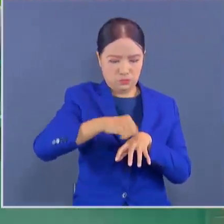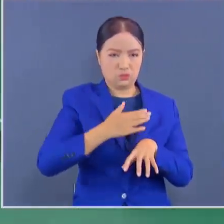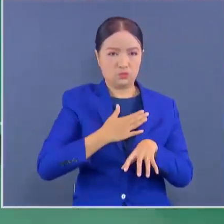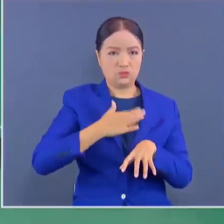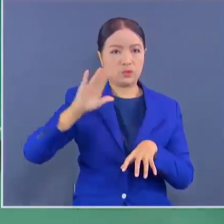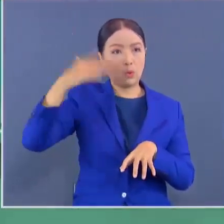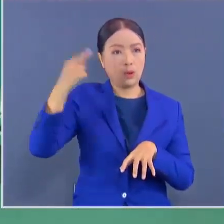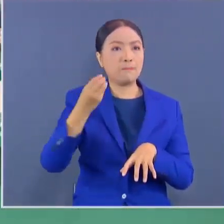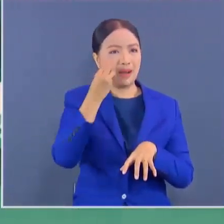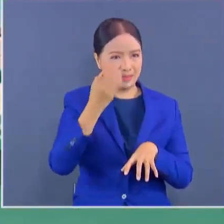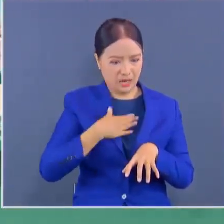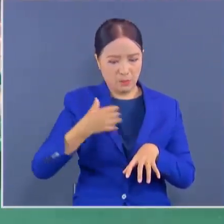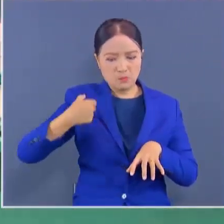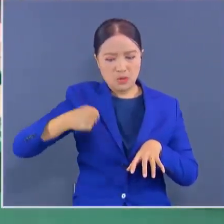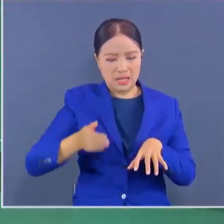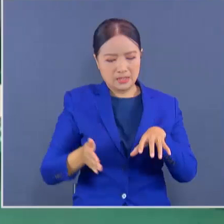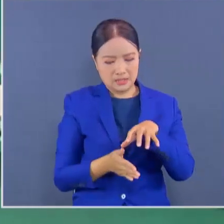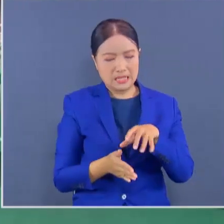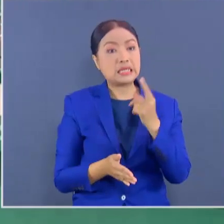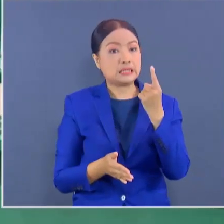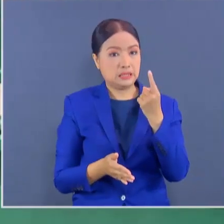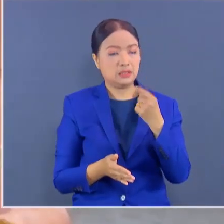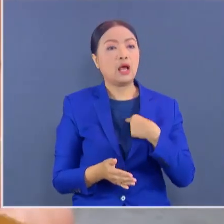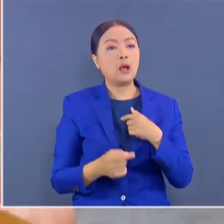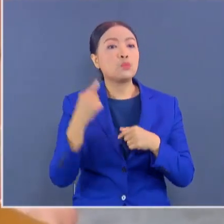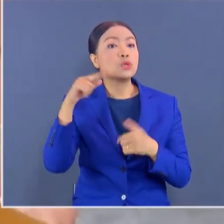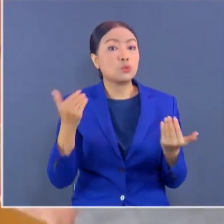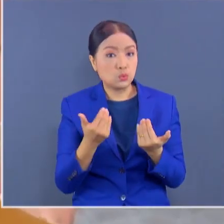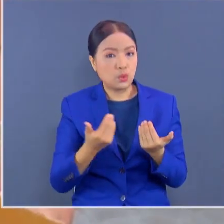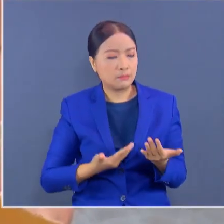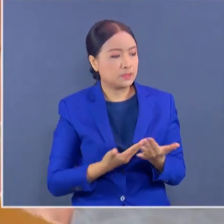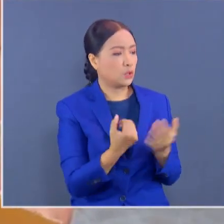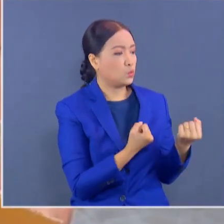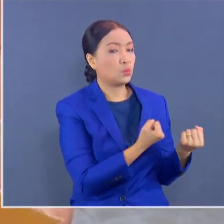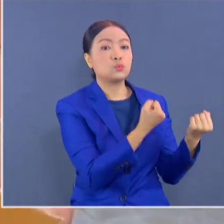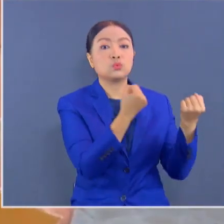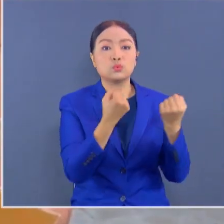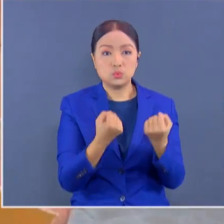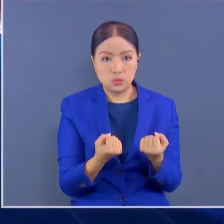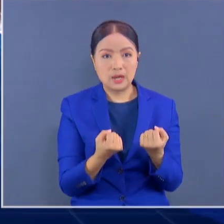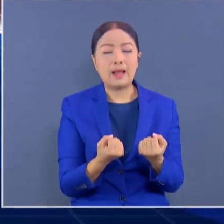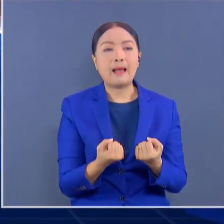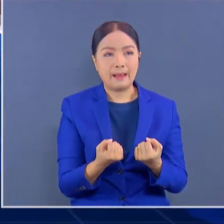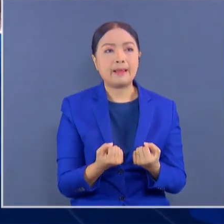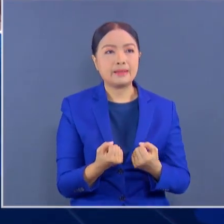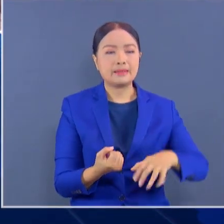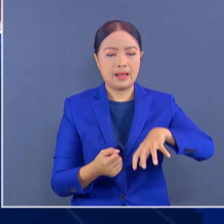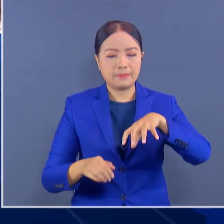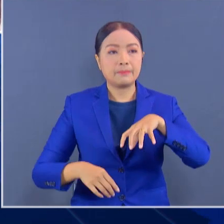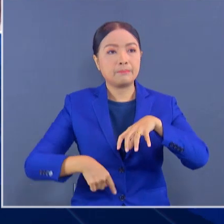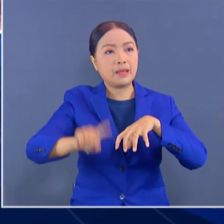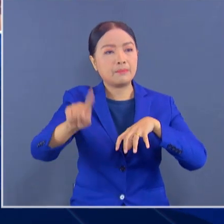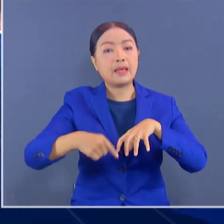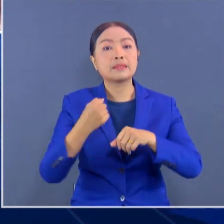านยนต์เพียงคันเดียวจนกระทั่งลูกสาวไปซื้อรถยนต์มาซื้อมาเพื่อที่จะขับไปทำงานก็ไปกลับไม่เป็นเวล